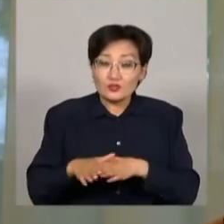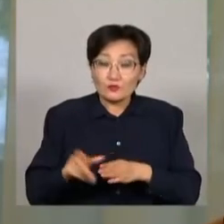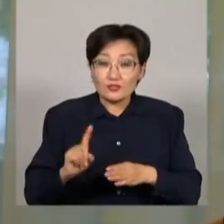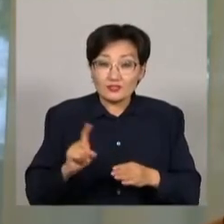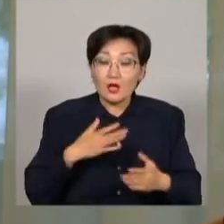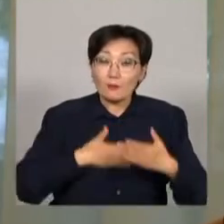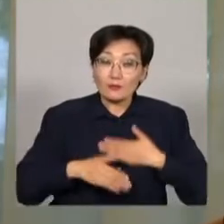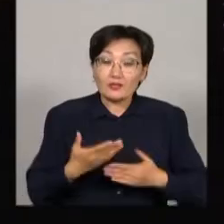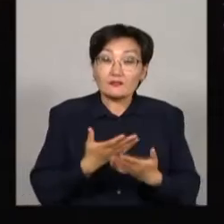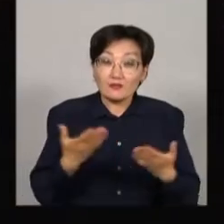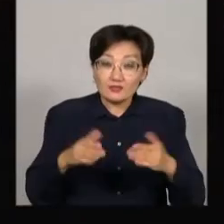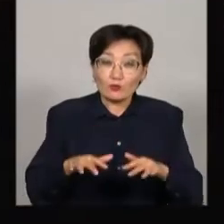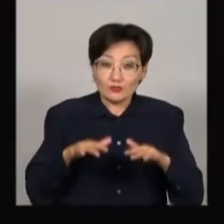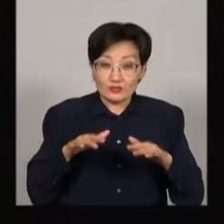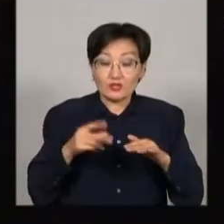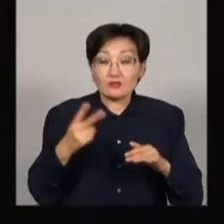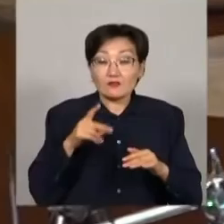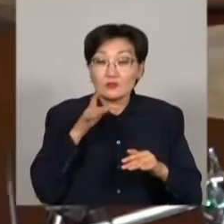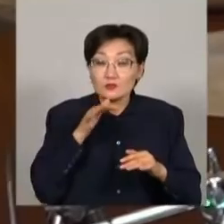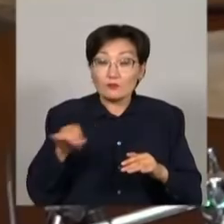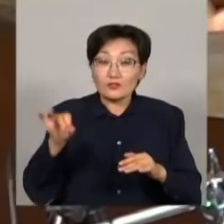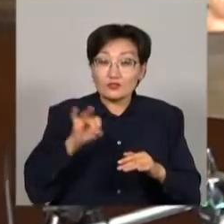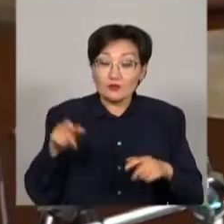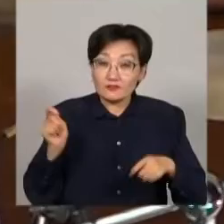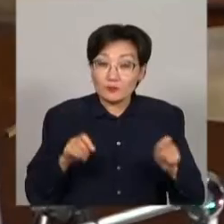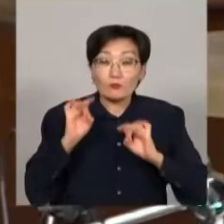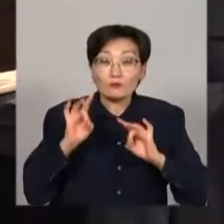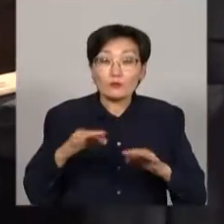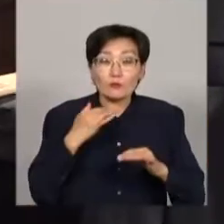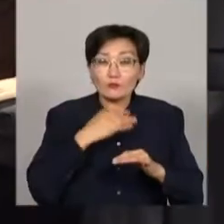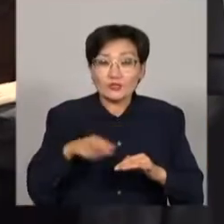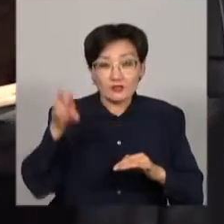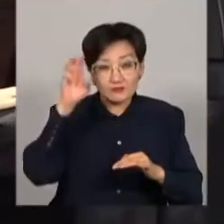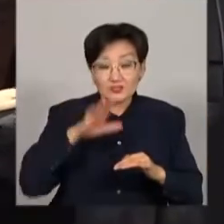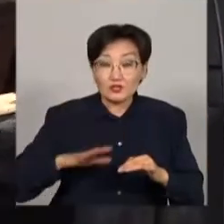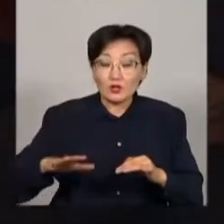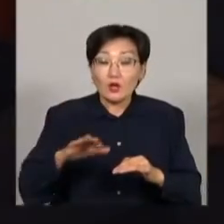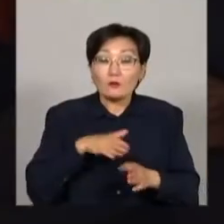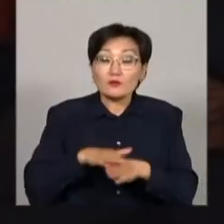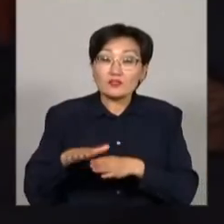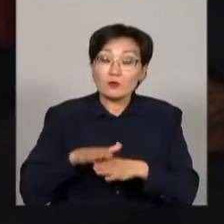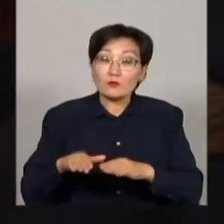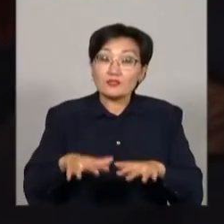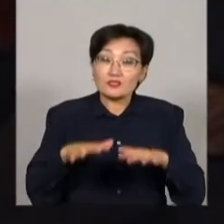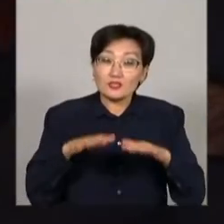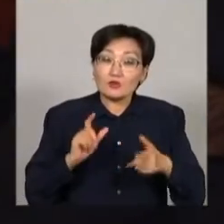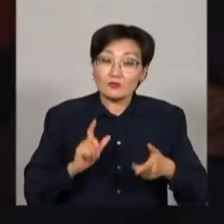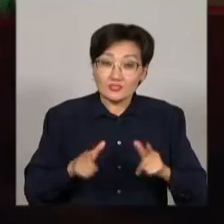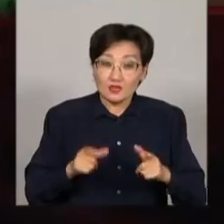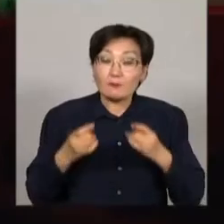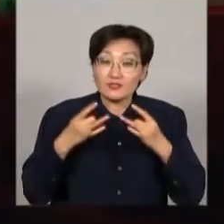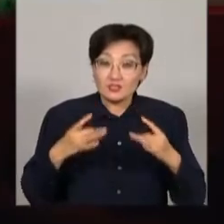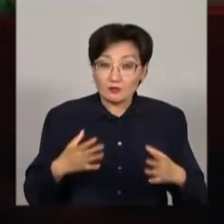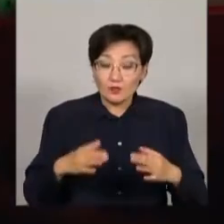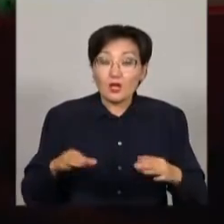чтобы порадовать публику. За 20 лет своей истории этот фестиваль прославился во многих уголках мира. Для исполнителей и публики он стал настоящим